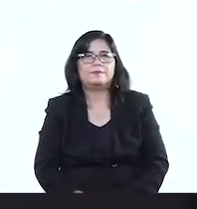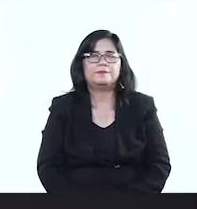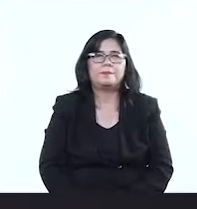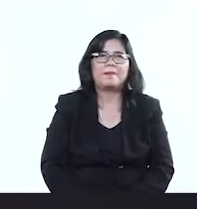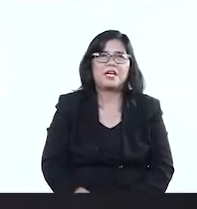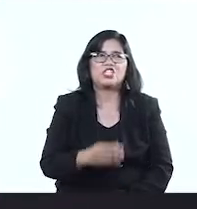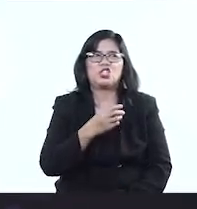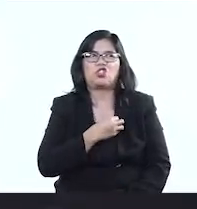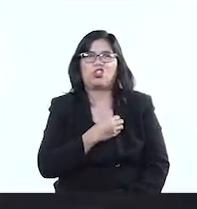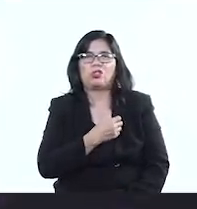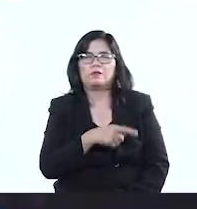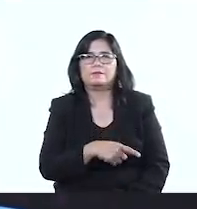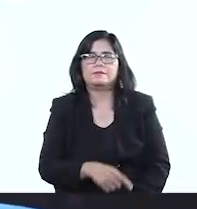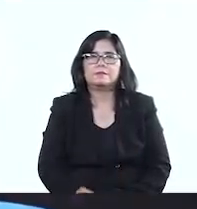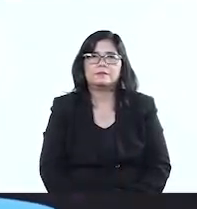Hai Hog